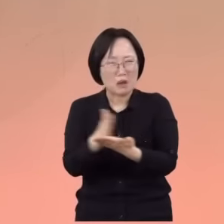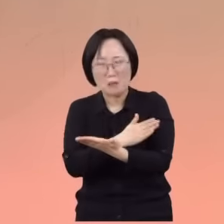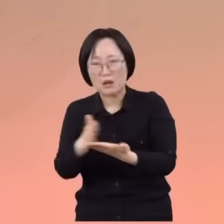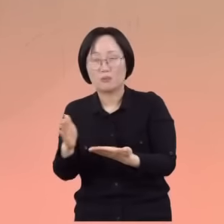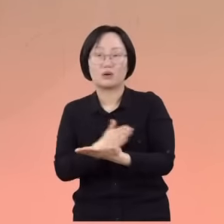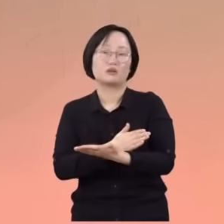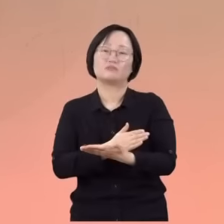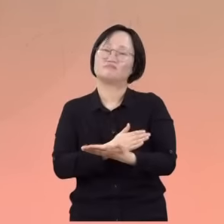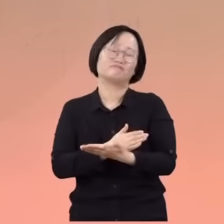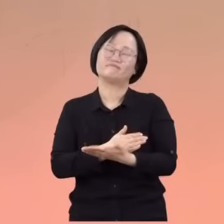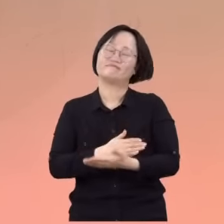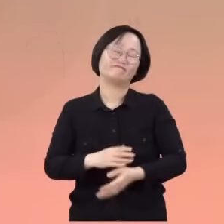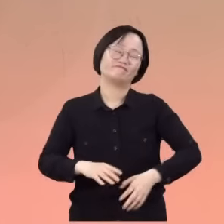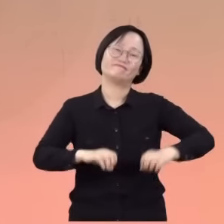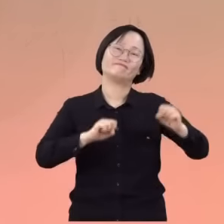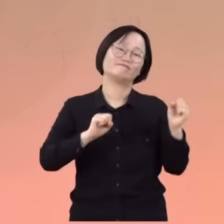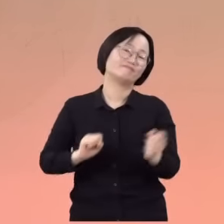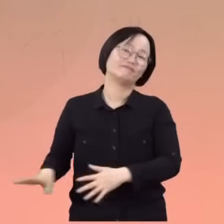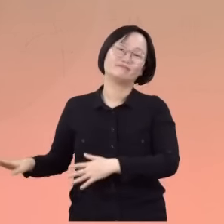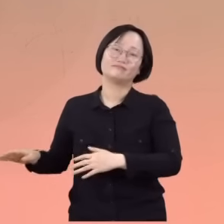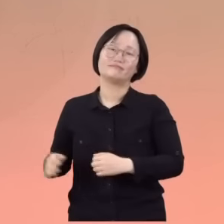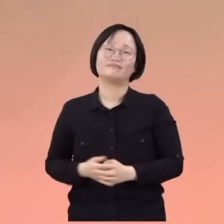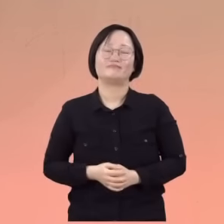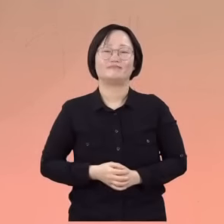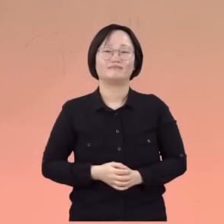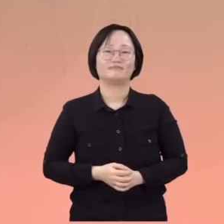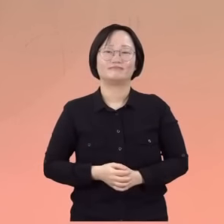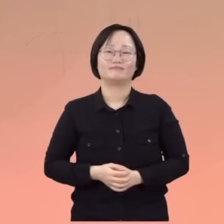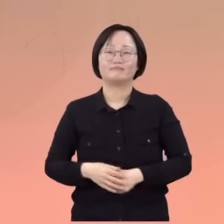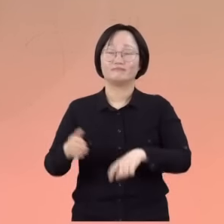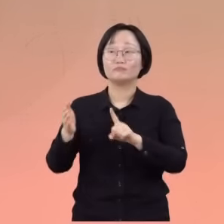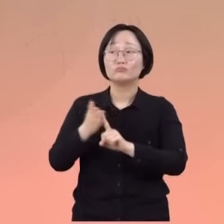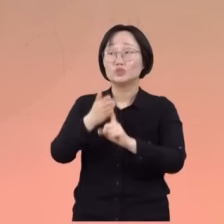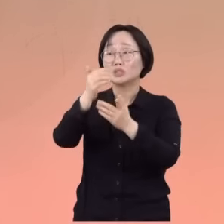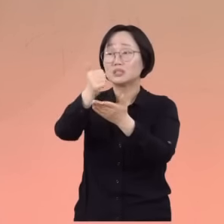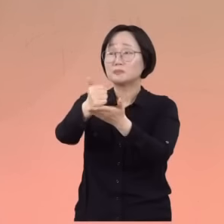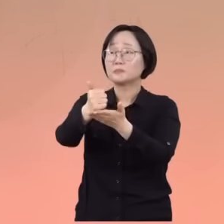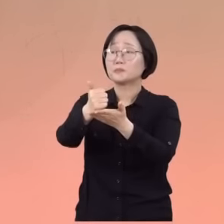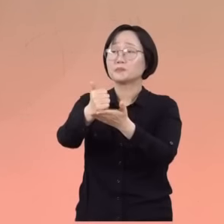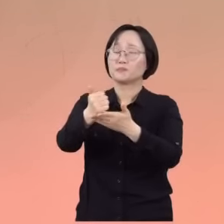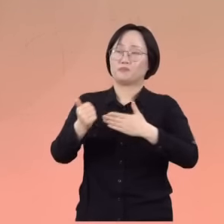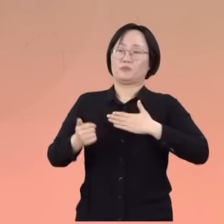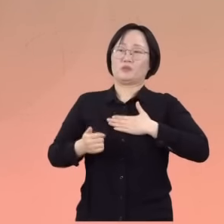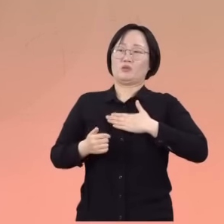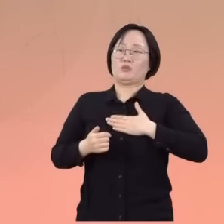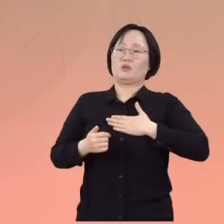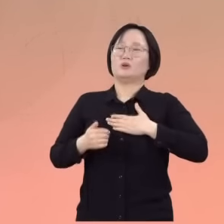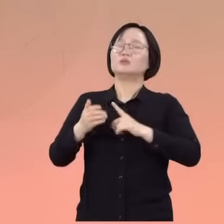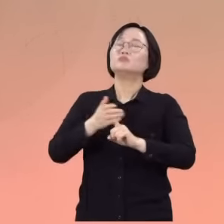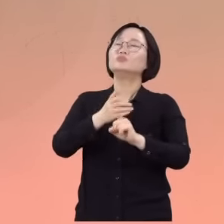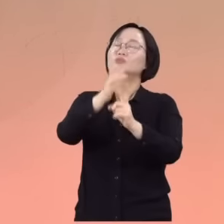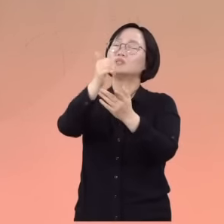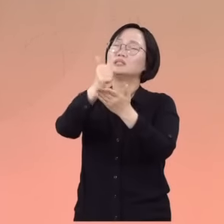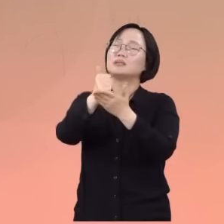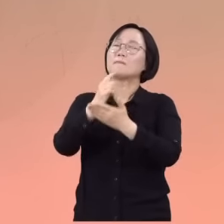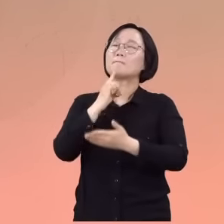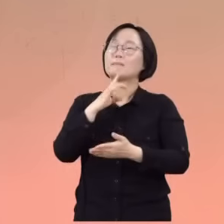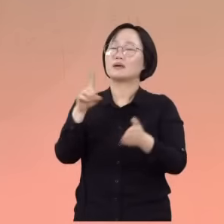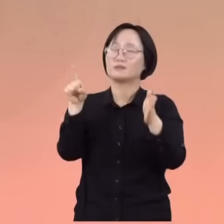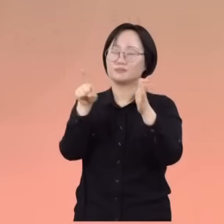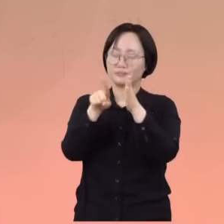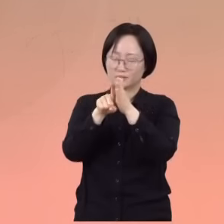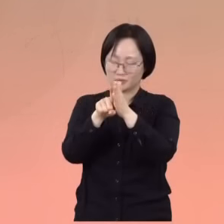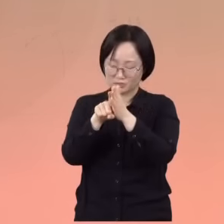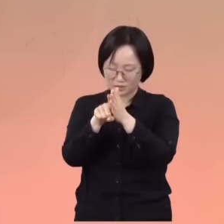내려놓고 부처님 저는 그냥 부처님만 믿 입니다 모든 것이 다 제가 지은